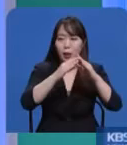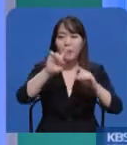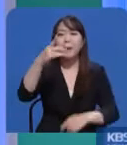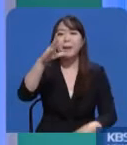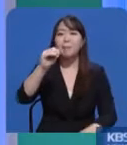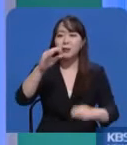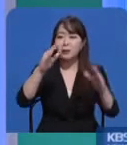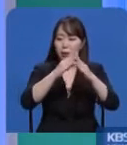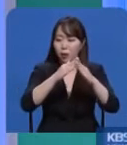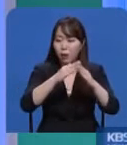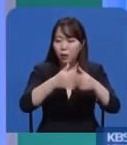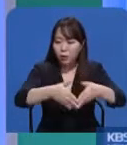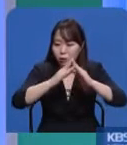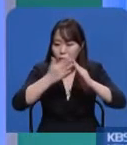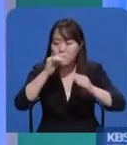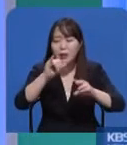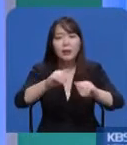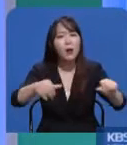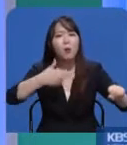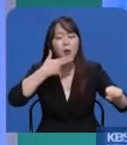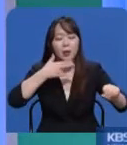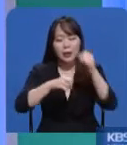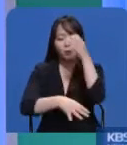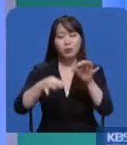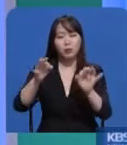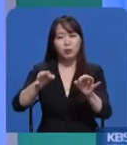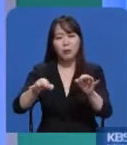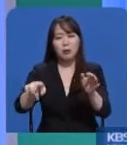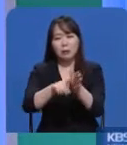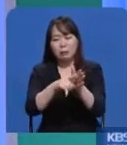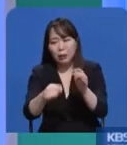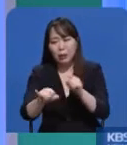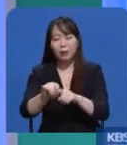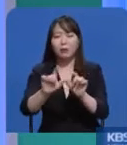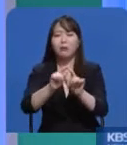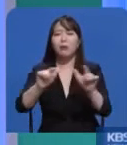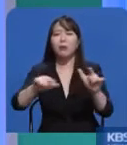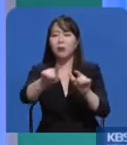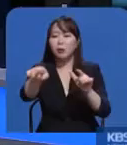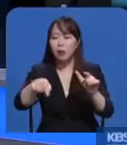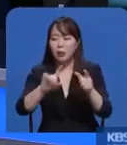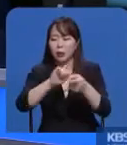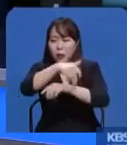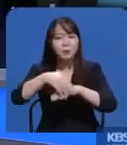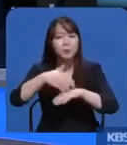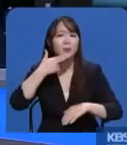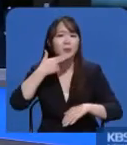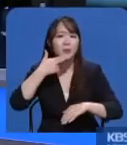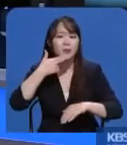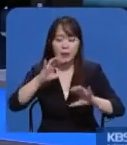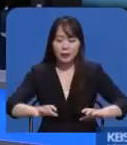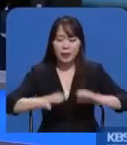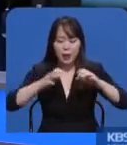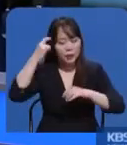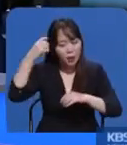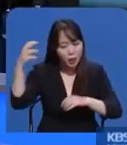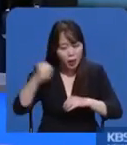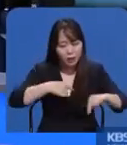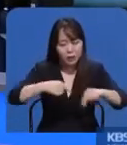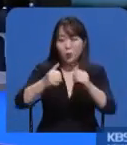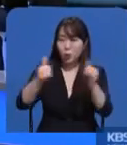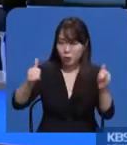지을 땅이 없고요. 기본금융은 신용불량, 금융대란에 대한 대책이 없습니다. 나라를 생각하는 지도자의